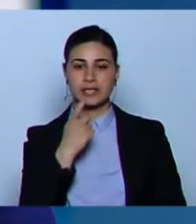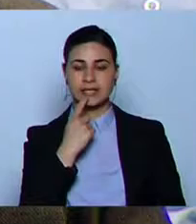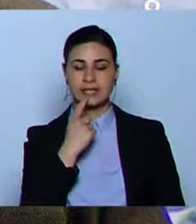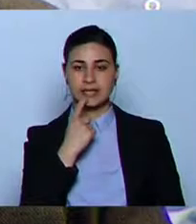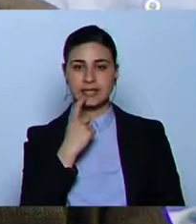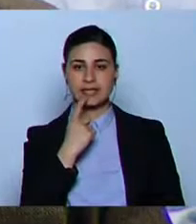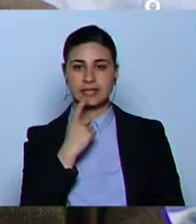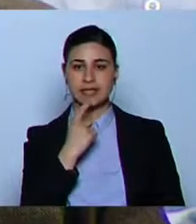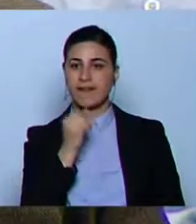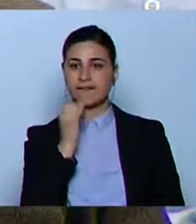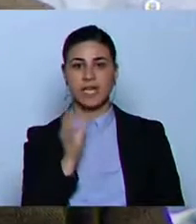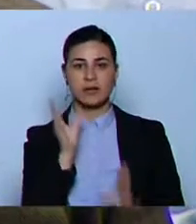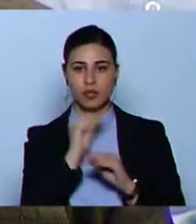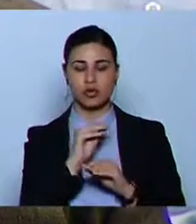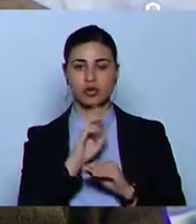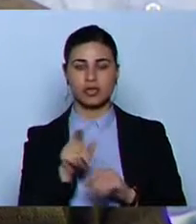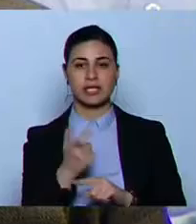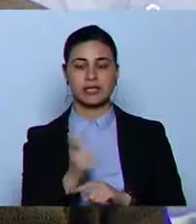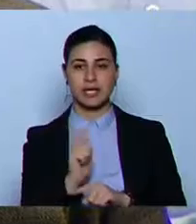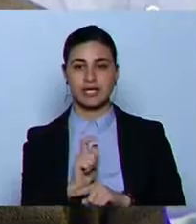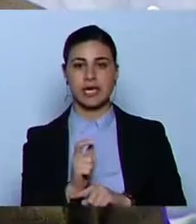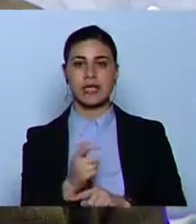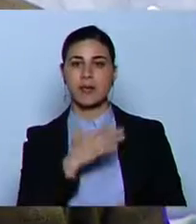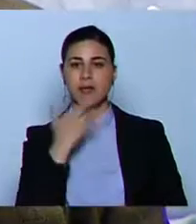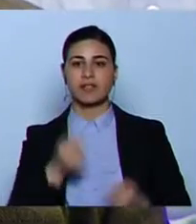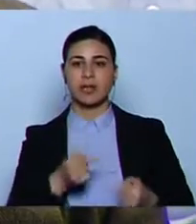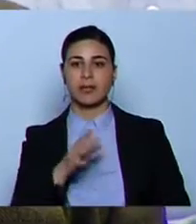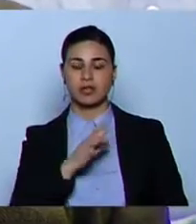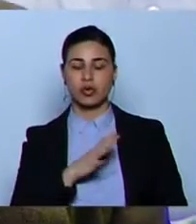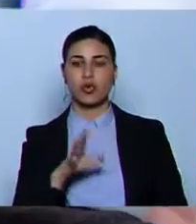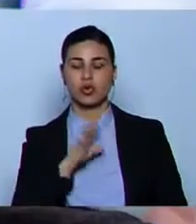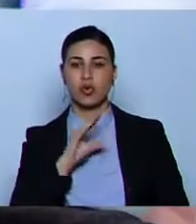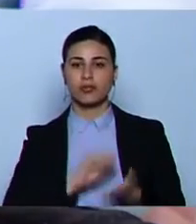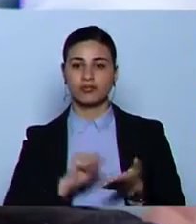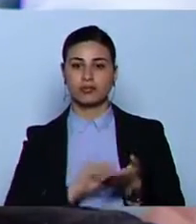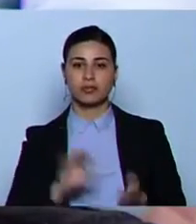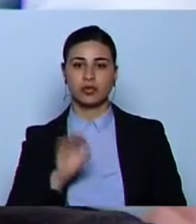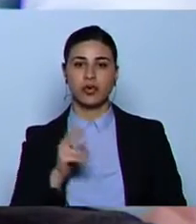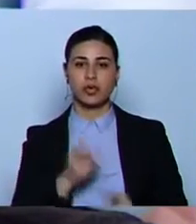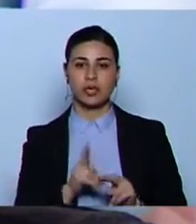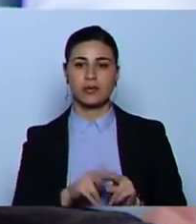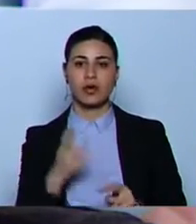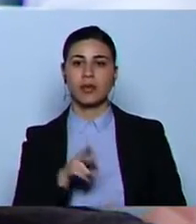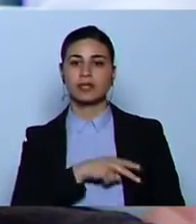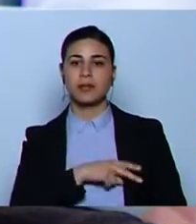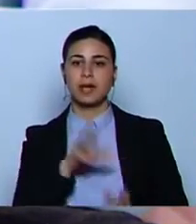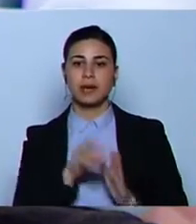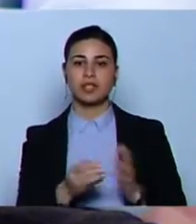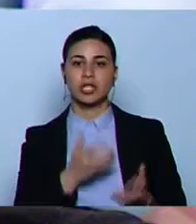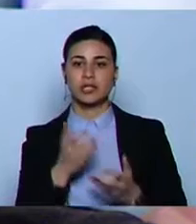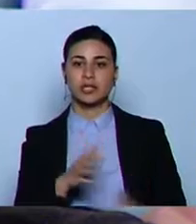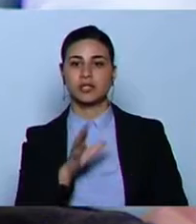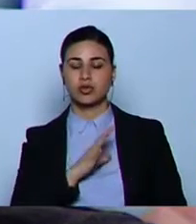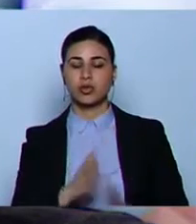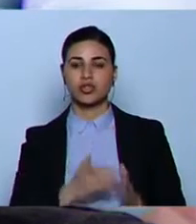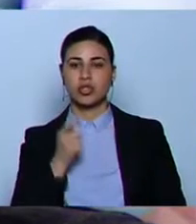წლის თვის ვეღარ ესწრებოდა და იქ ძალიან დიდი დებატები იყო, იყო ჩადებული კოდექსის იმ ვარიანტში, რომელიც პარლამენტში განსახილველად